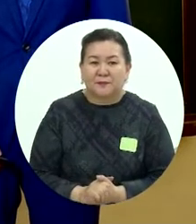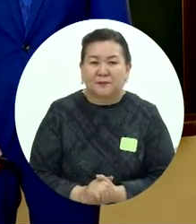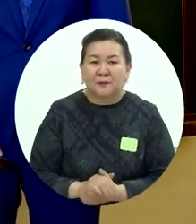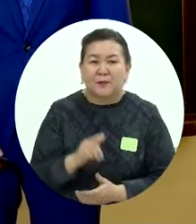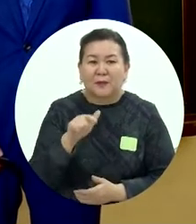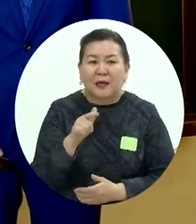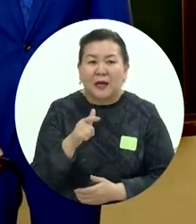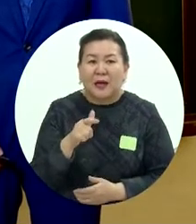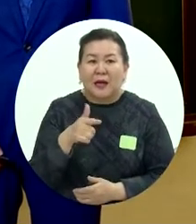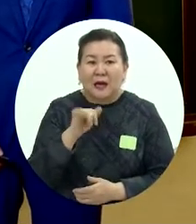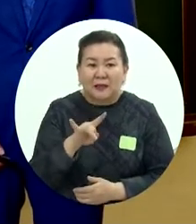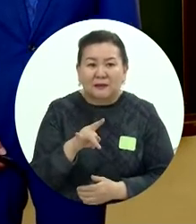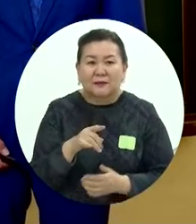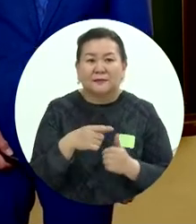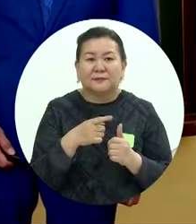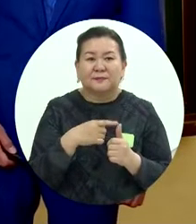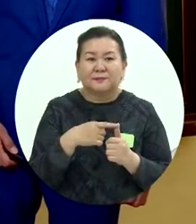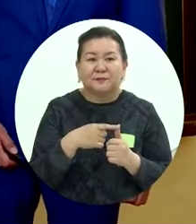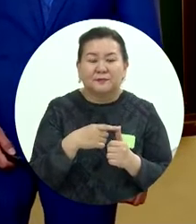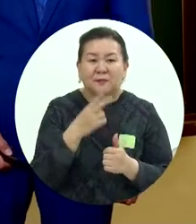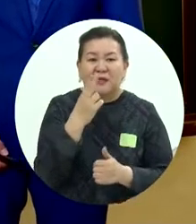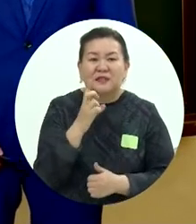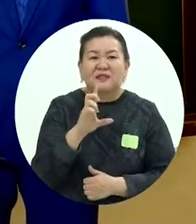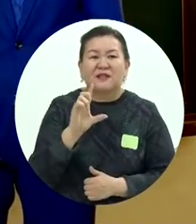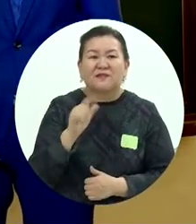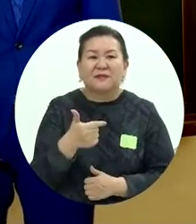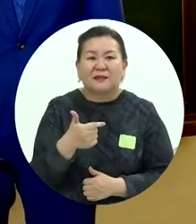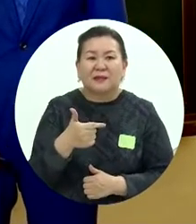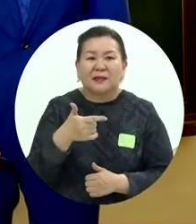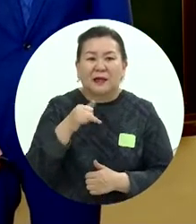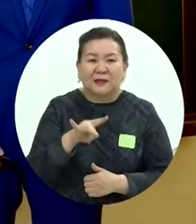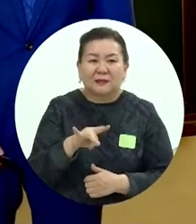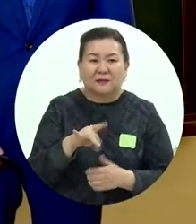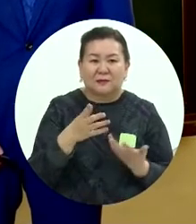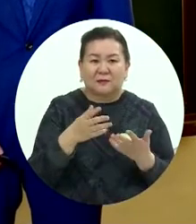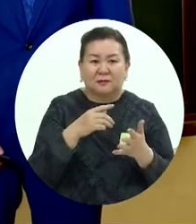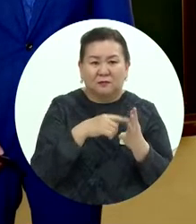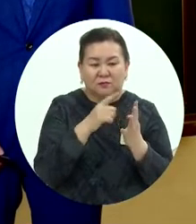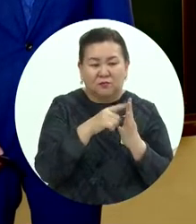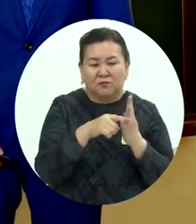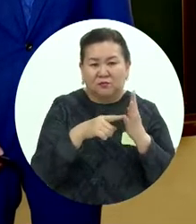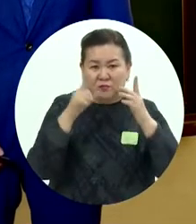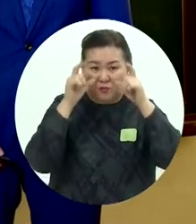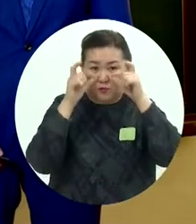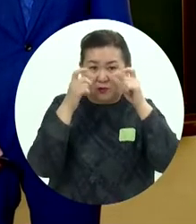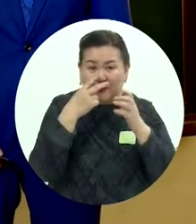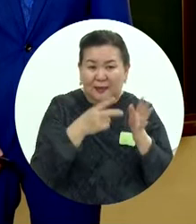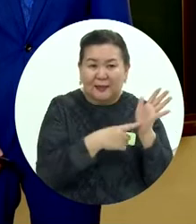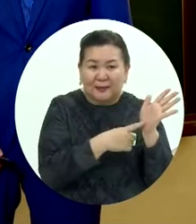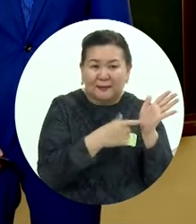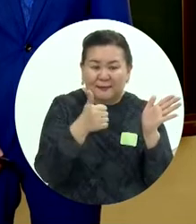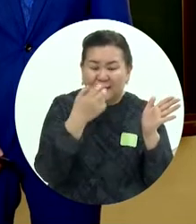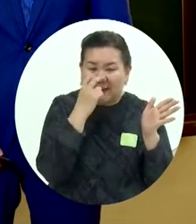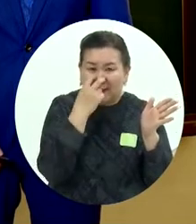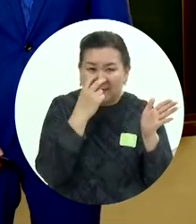За цэвдгийн гаралтай эрлээпийн хэлбэрүүд. Цэвдгийн хайлалт гэсэлтийн нөлөөгөөр үүссэн дараах хоторуудын хэлбэрүүд байна. За